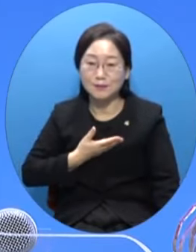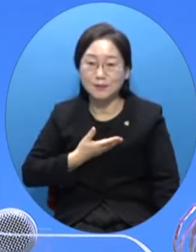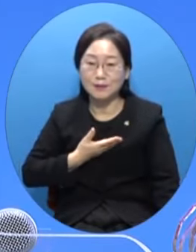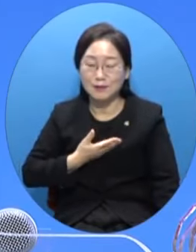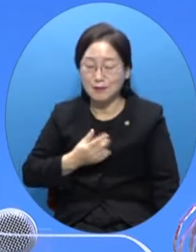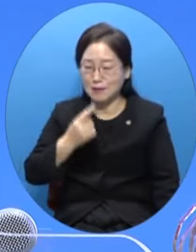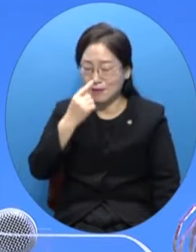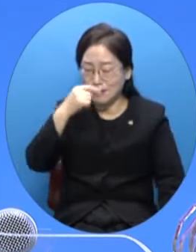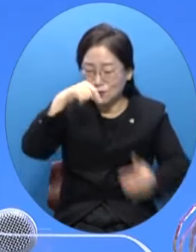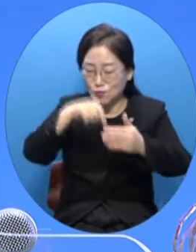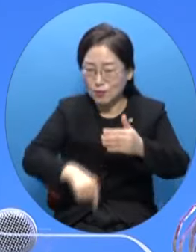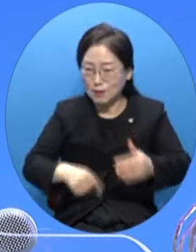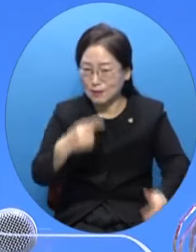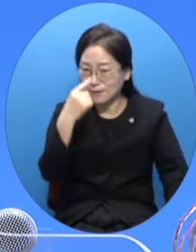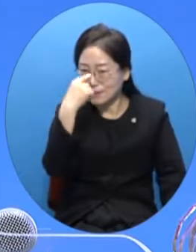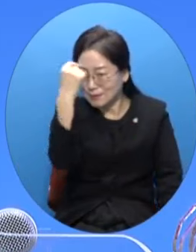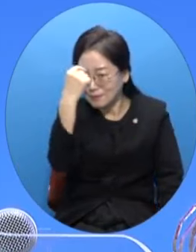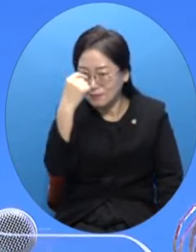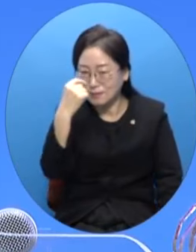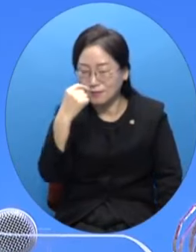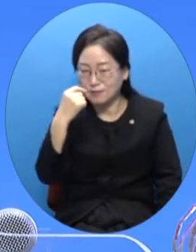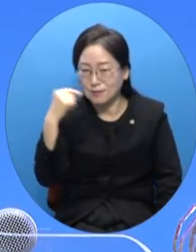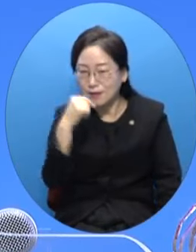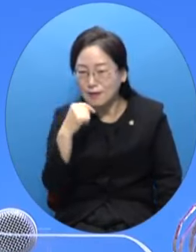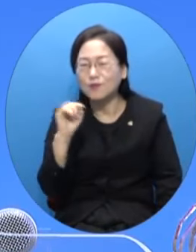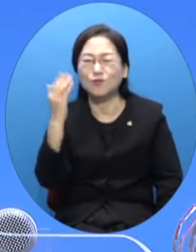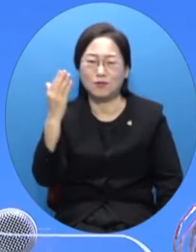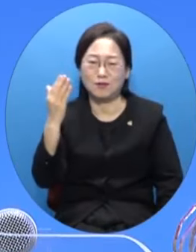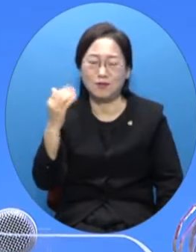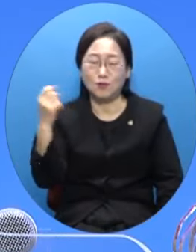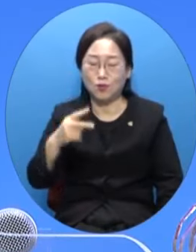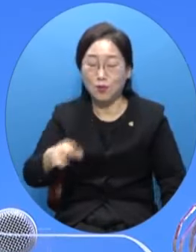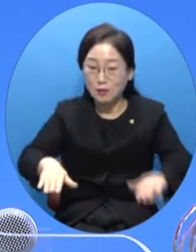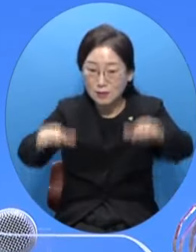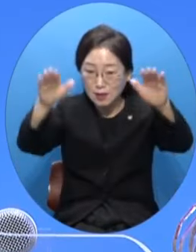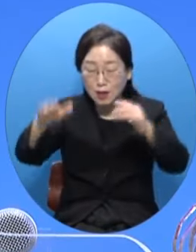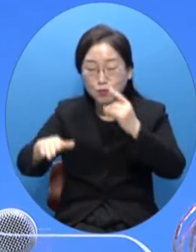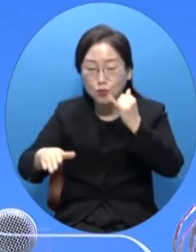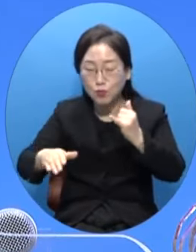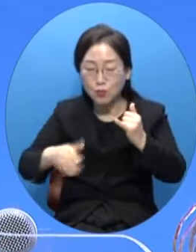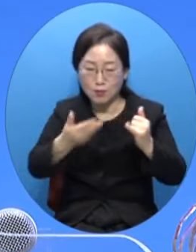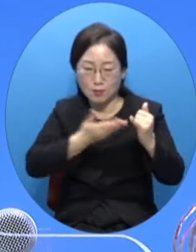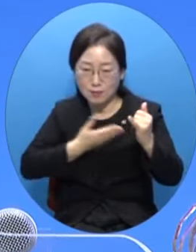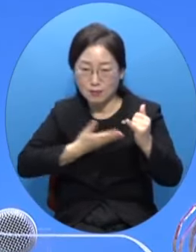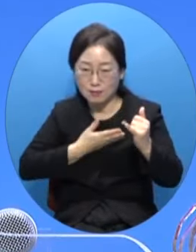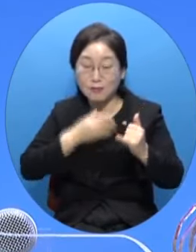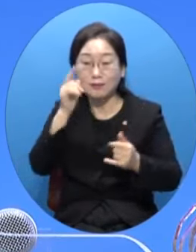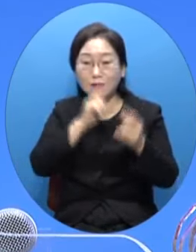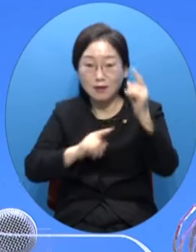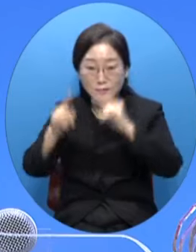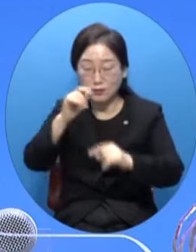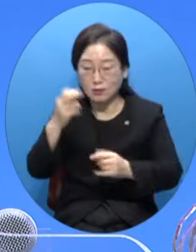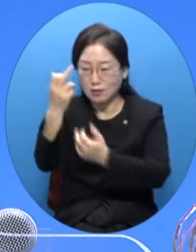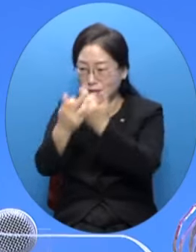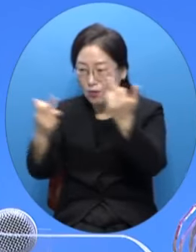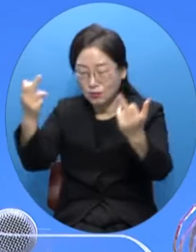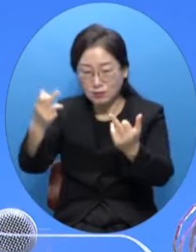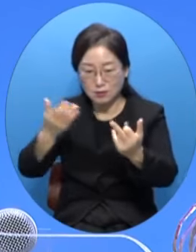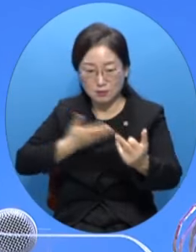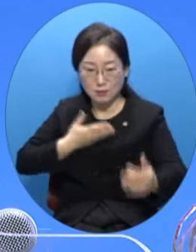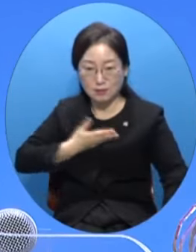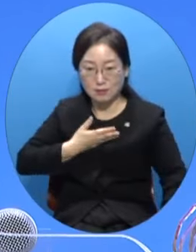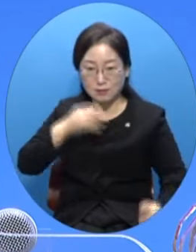가시로 변화되어 남아있습니다. 자라나면서 부모에게 받은 상처가 있습니다. 형제들에게 받은 상처가